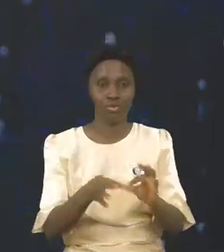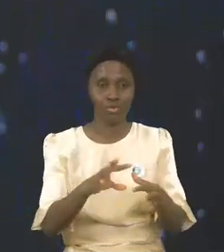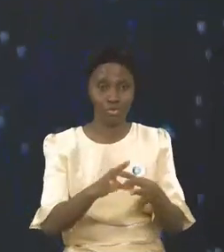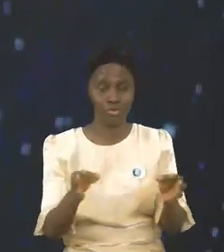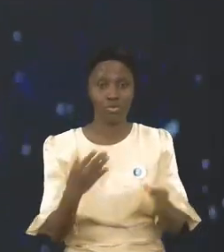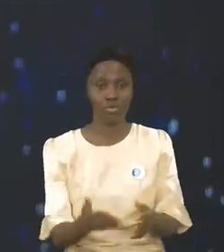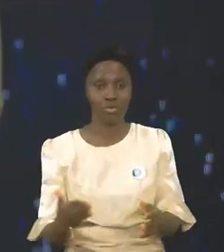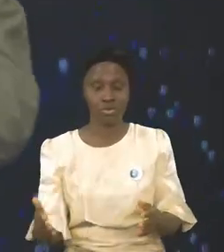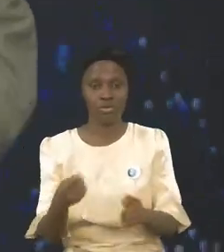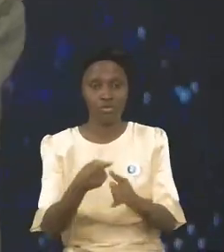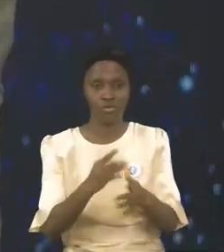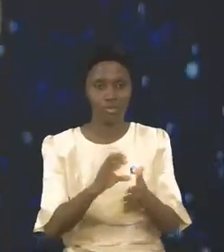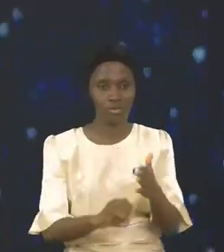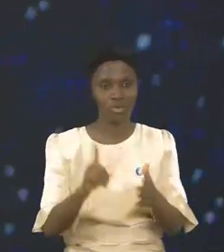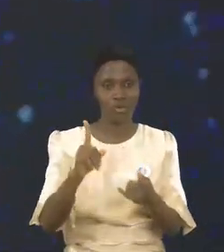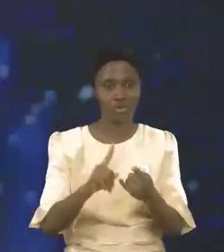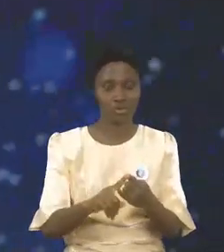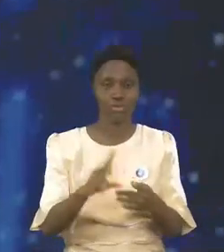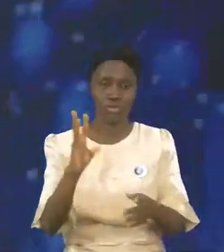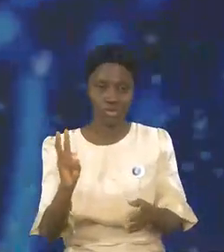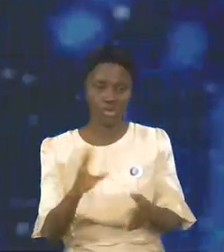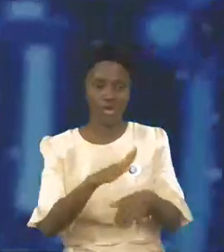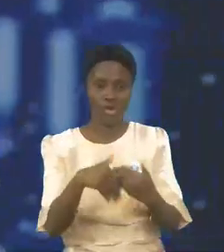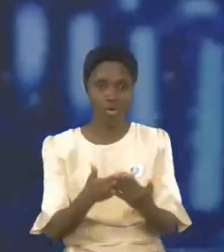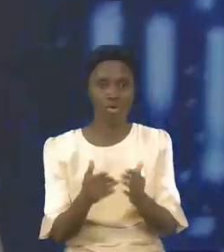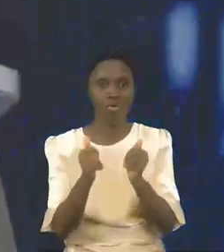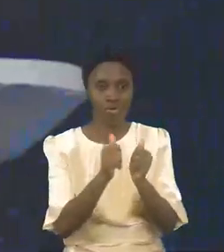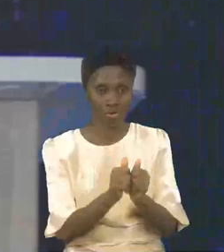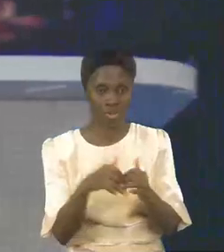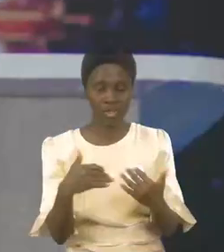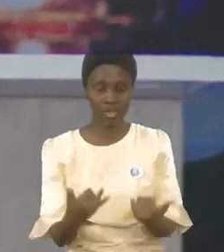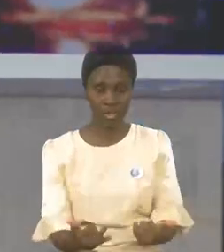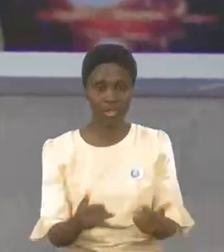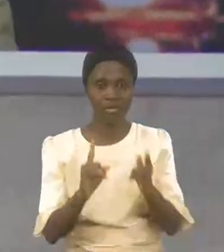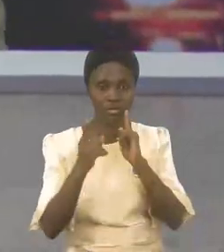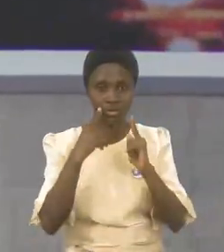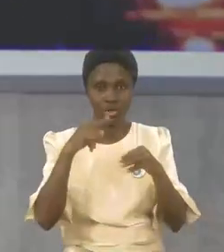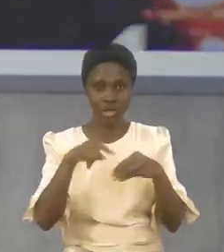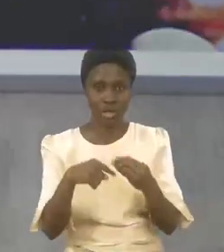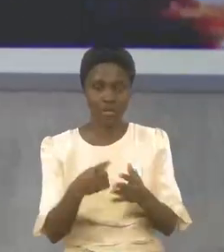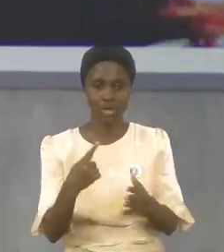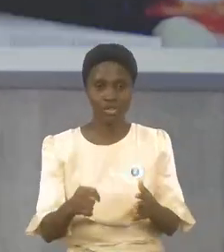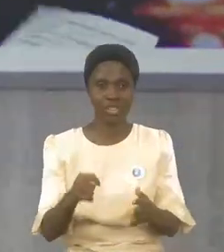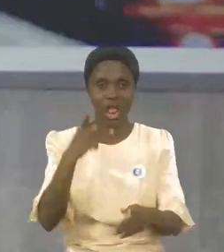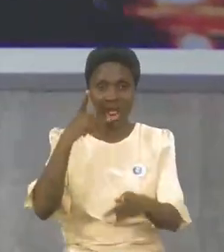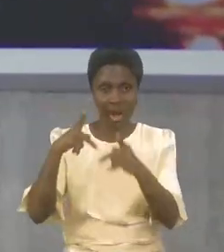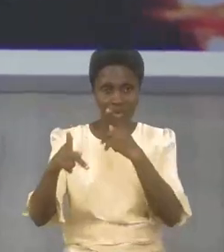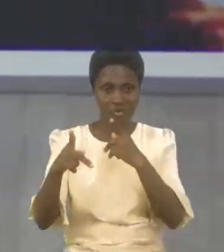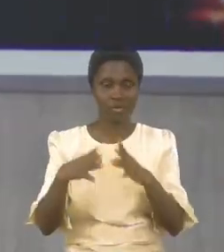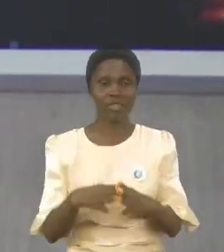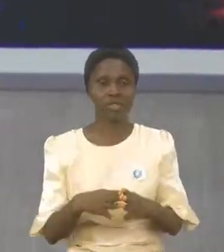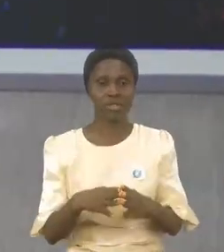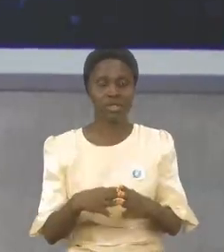les matières d'histoire ou historique du chapitre 1 au chapitre 6 ensemble. Et maintenant, alors